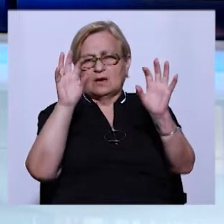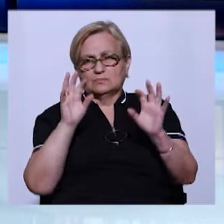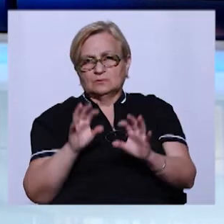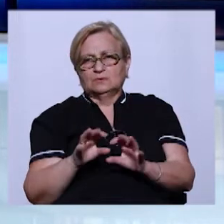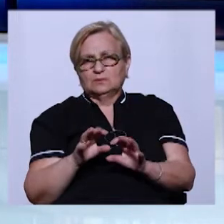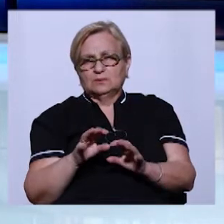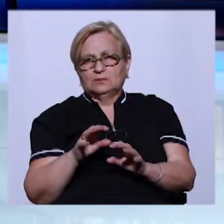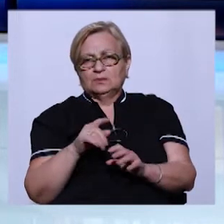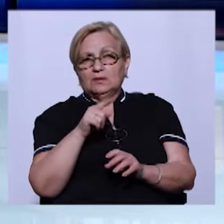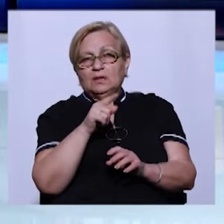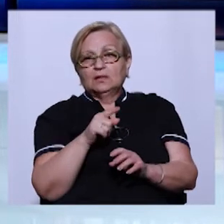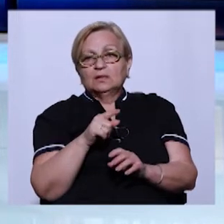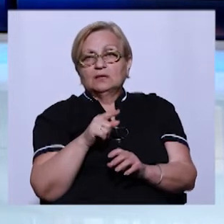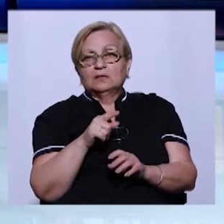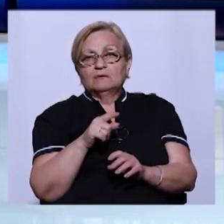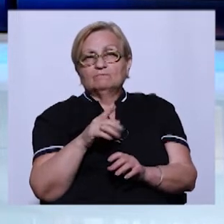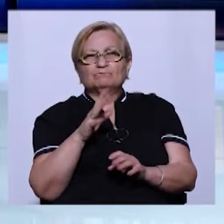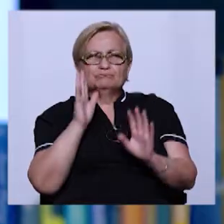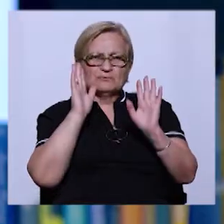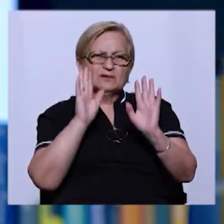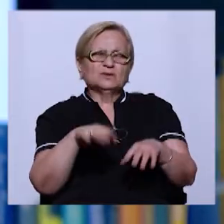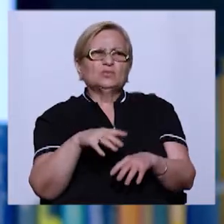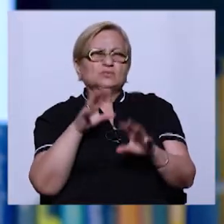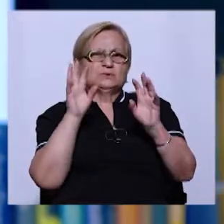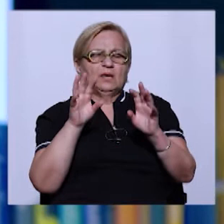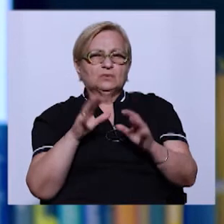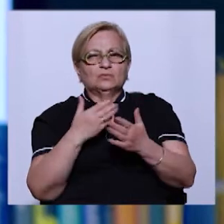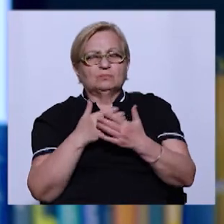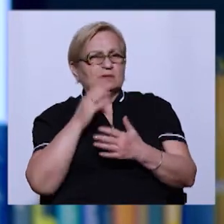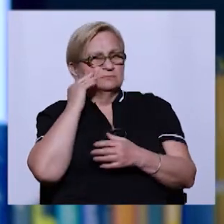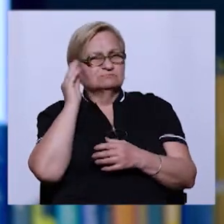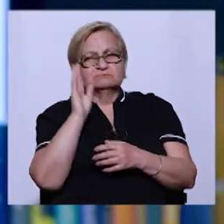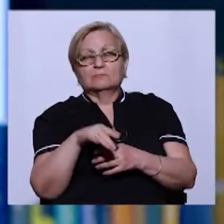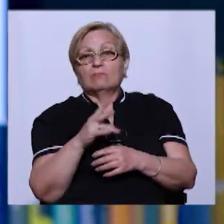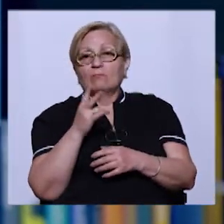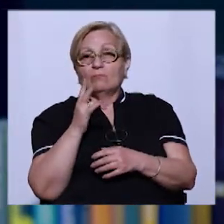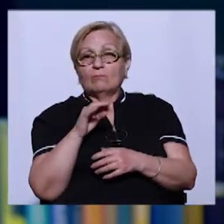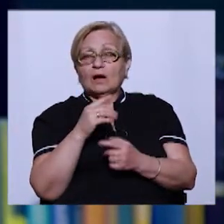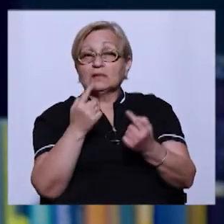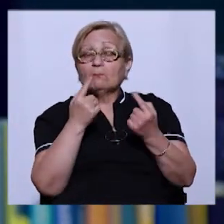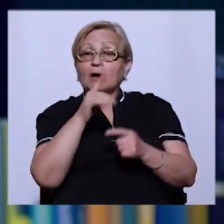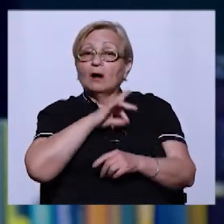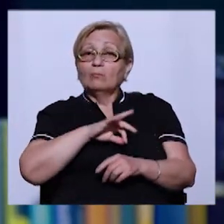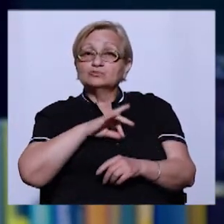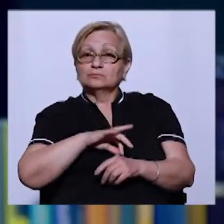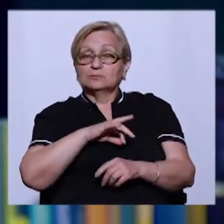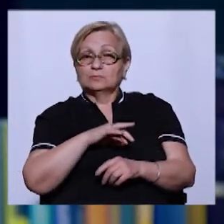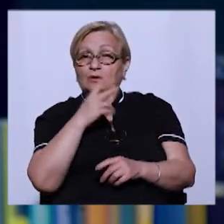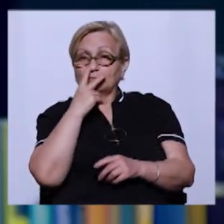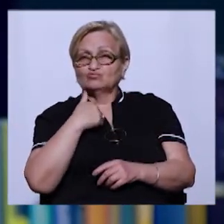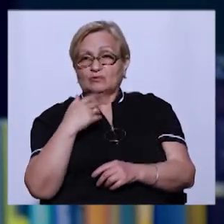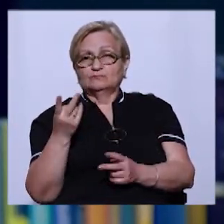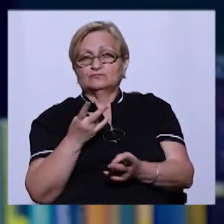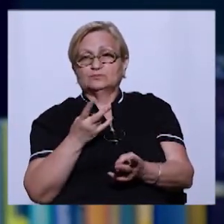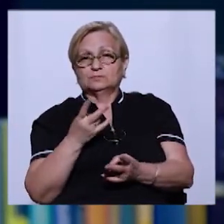ვთქარი კანონი განრიგებადობის კანონი. იყოს ახლა ეს კანონი თავისთავად, თქმა უნდა მას თავისი დიდებული გამოყენება აქვს და აი განახებთ როგორ.